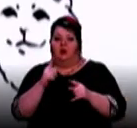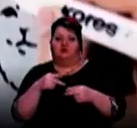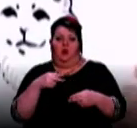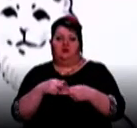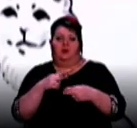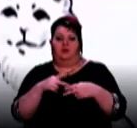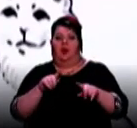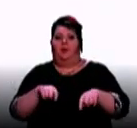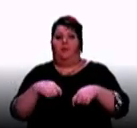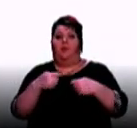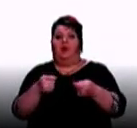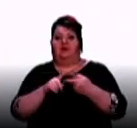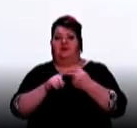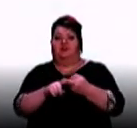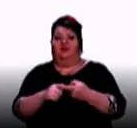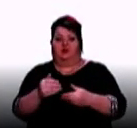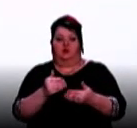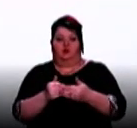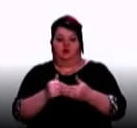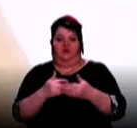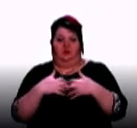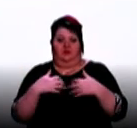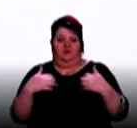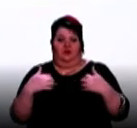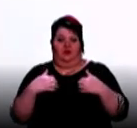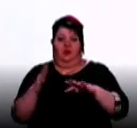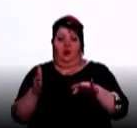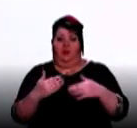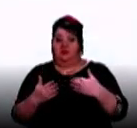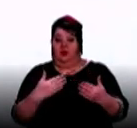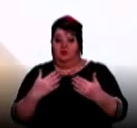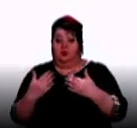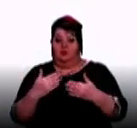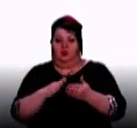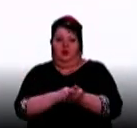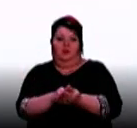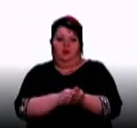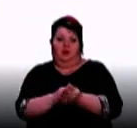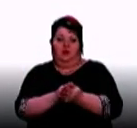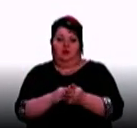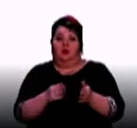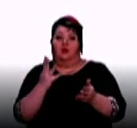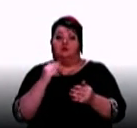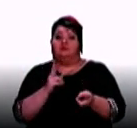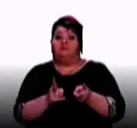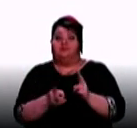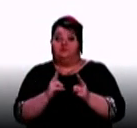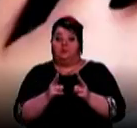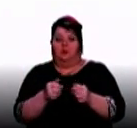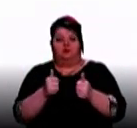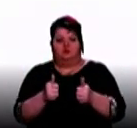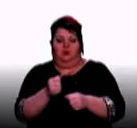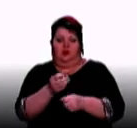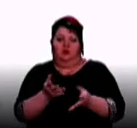запобігти передачі вірусу від них. Після контакту ретельно мийте руки, а під час приготування ретельно обробляйте м'ясні